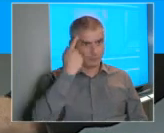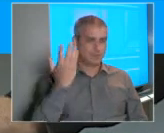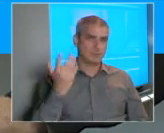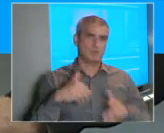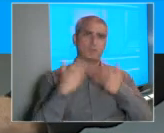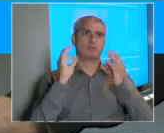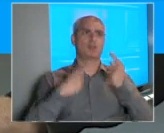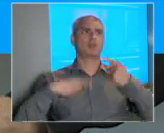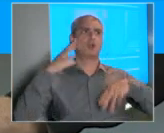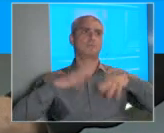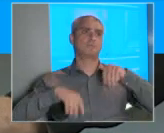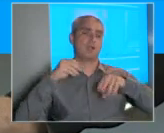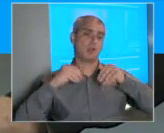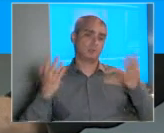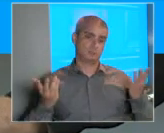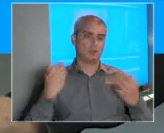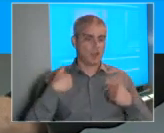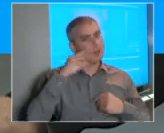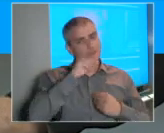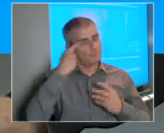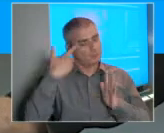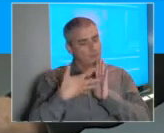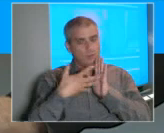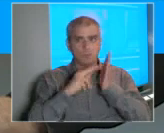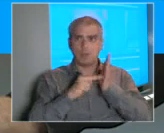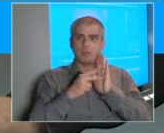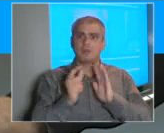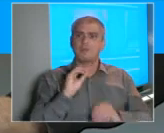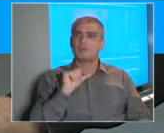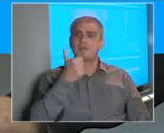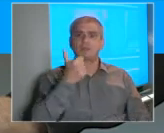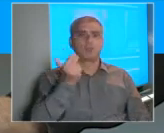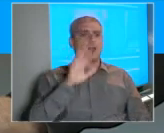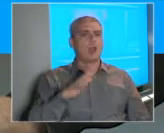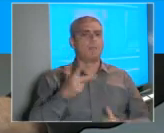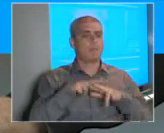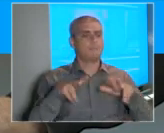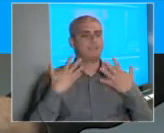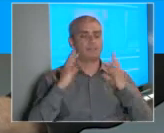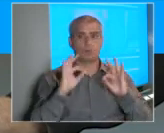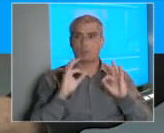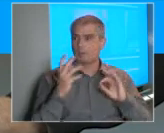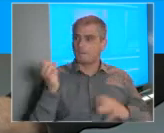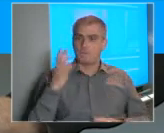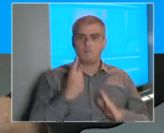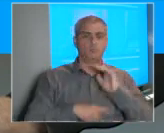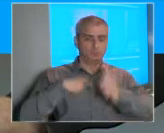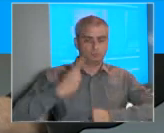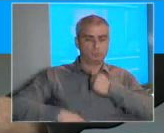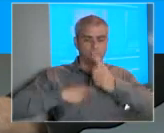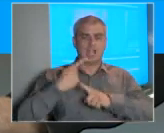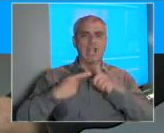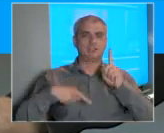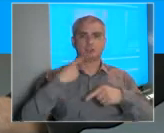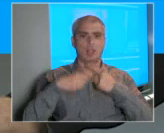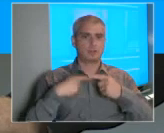יודעת, זה בוקר של יום בחירות, שעוד נגיע להערכות הפוליטיות, אבל קודם משהו על על מצב הרוח. כשזה בא פעם אחרי פעם תוך חצי